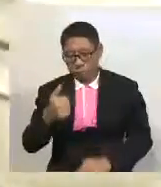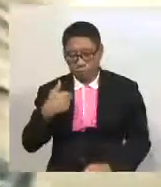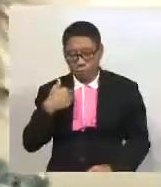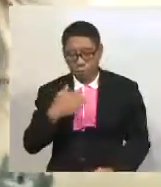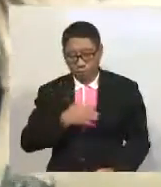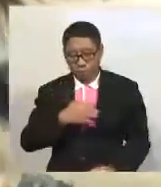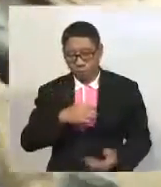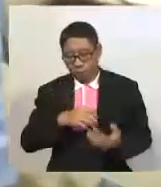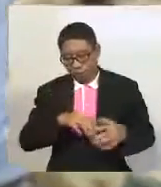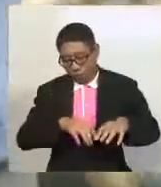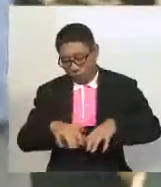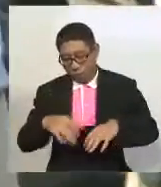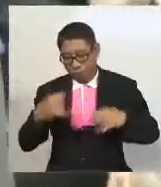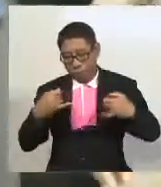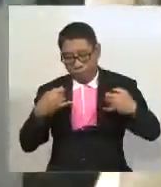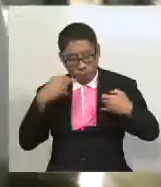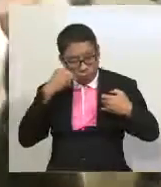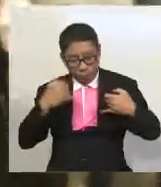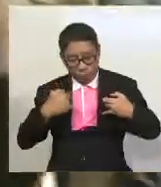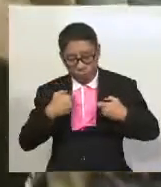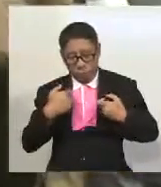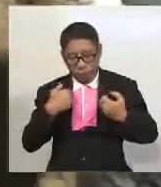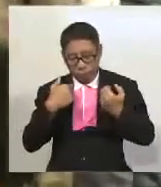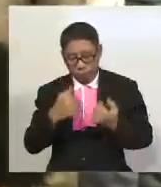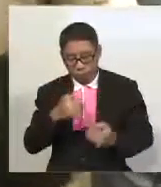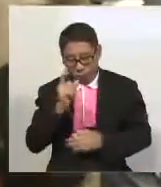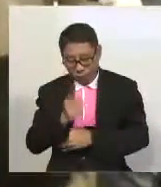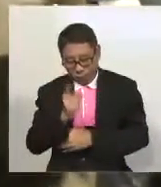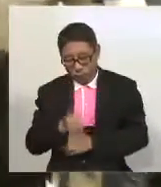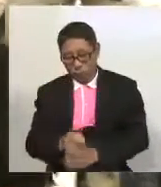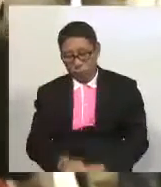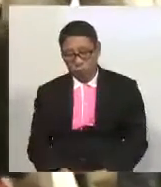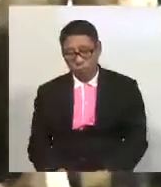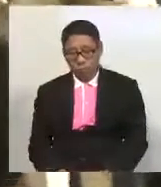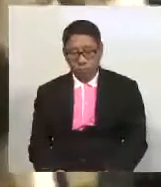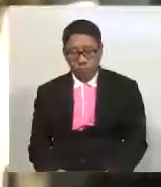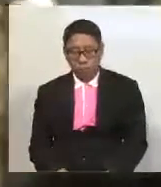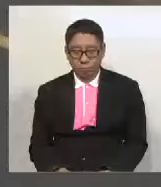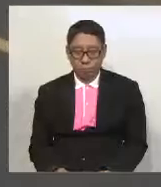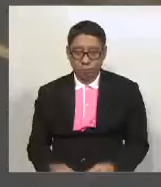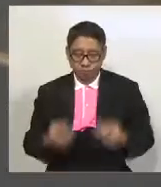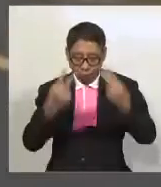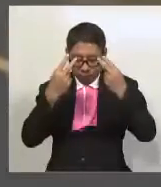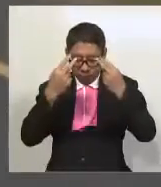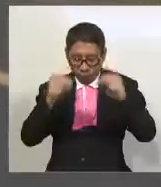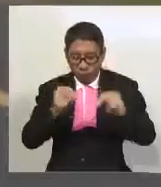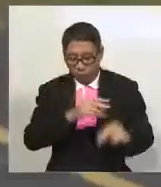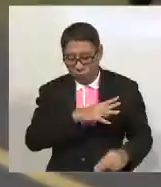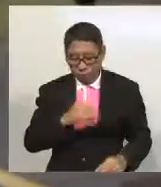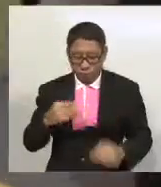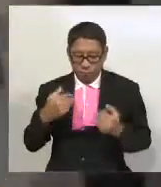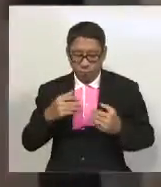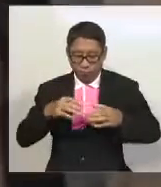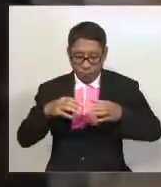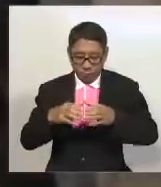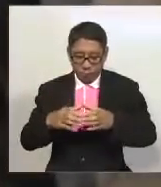ให้มีบริการจัดการน้ำอย่างเป็นอย่างจริงจังค่ะก่อนที่ท่านนายกรัฐมนตรีพร้อมกับคณะ